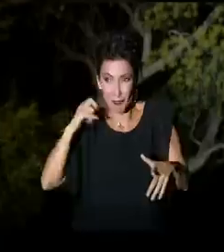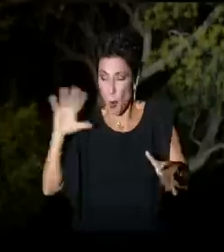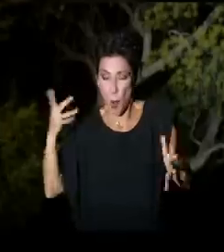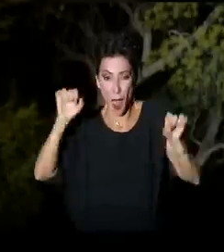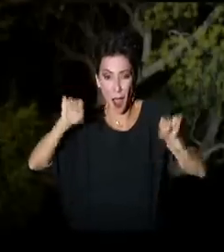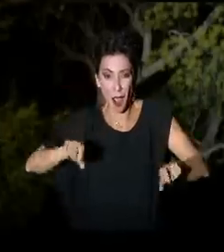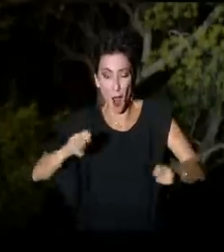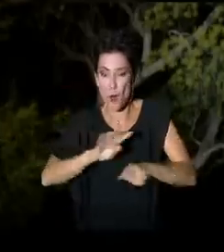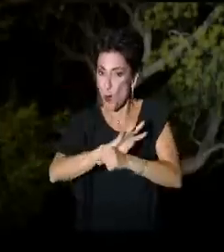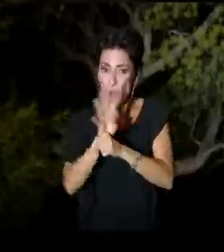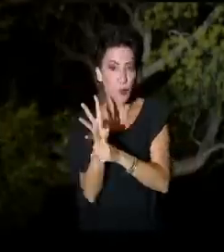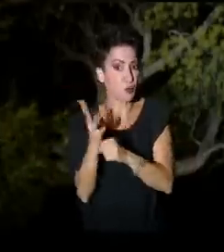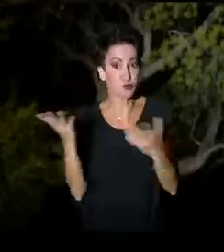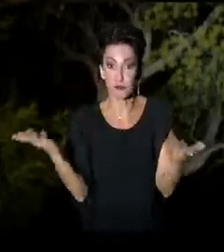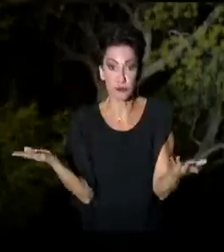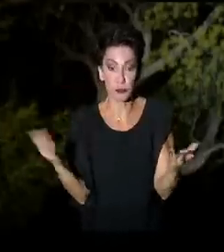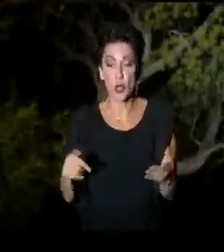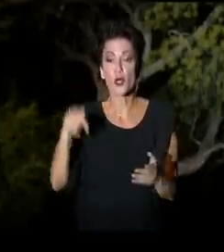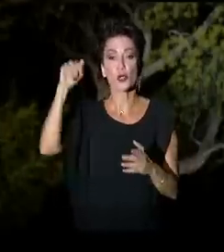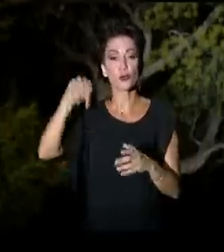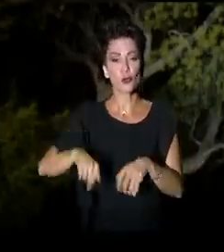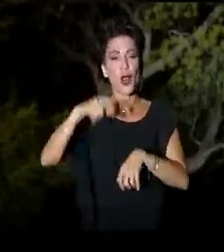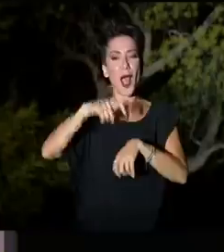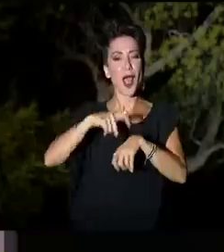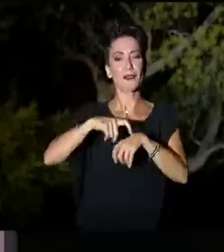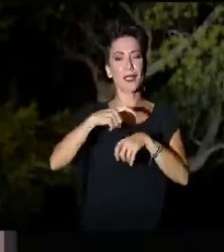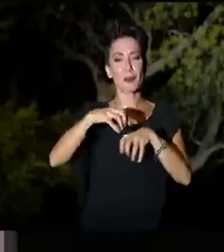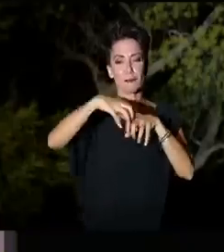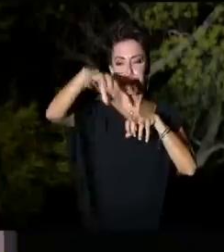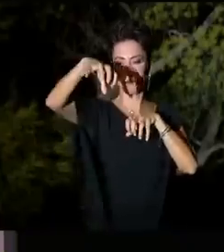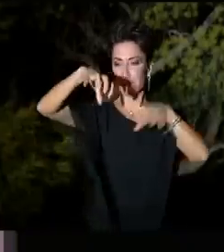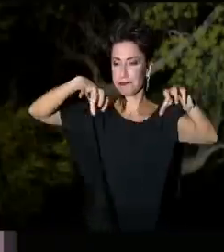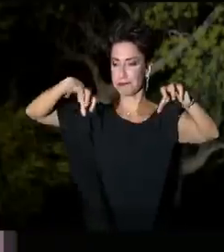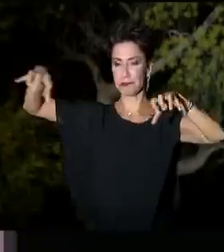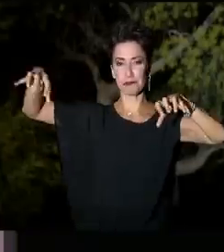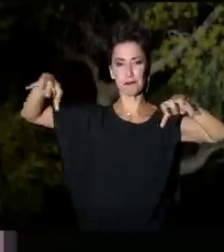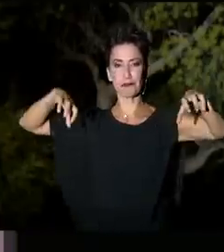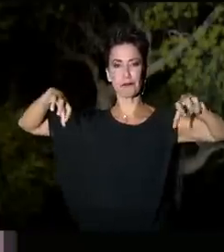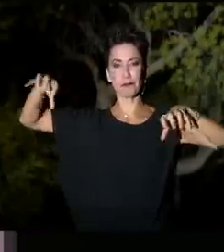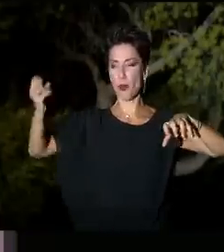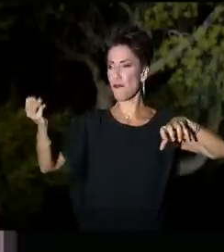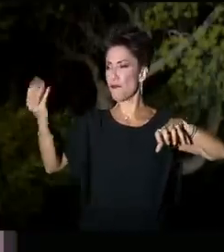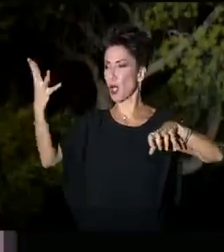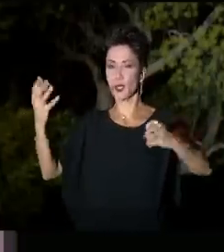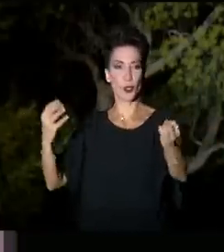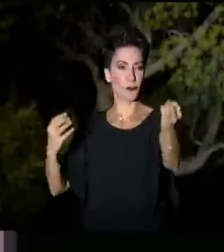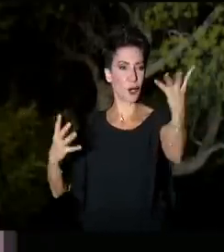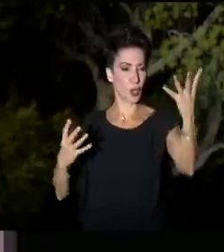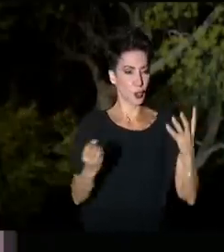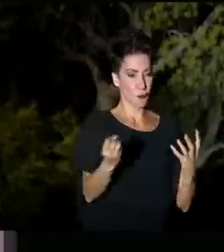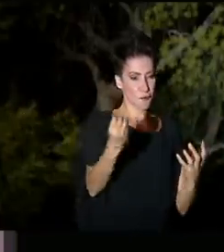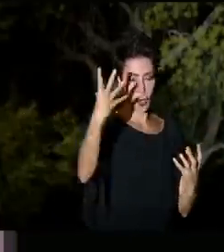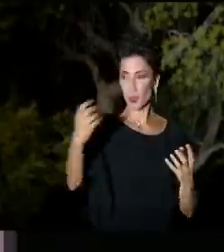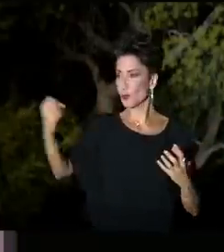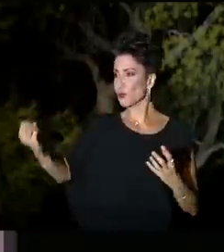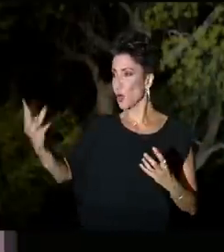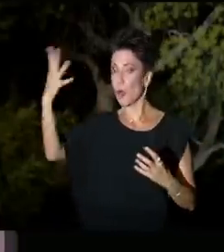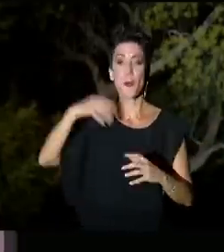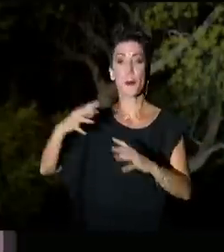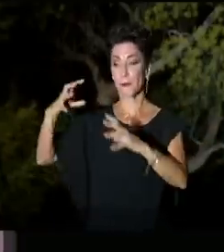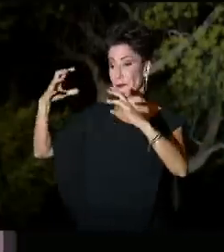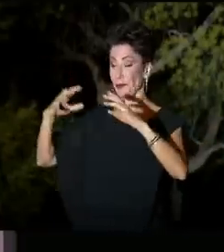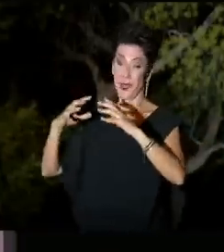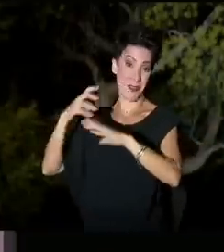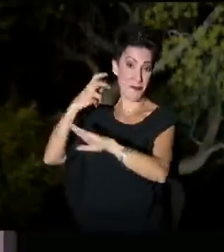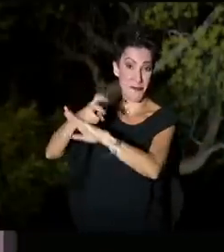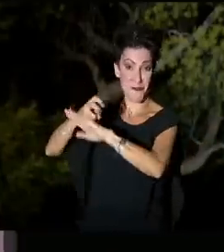Ακρόπολη διακρίνει τα μνημεία του Ιερού Βράχου μεταξύ τους, αλλά και από τα τείχη. Φωτίζονται εκ νέου 9 σημεία. Ο Βράχος, τα τείχη,